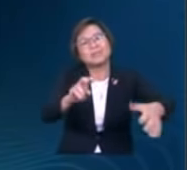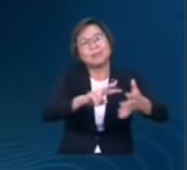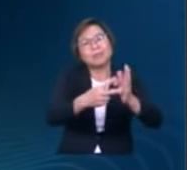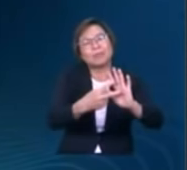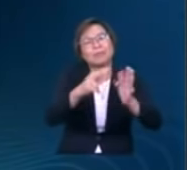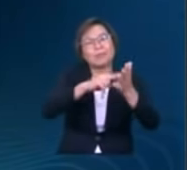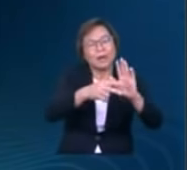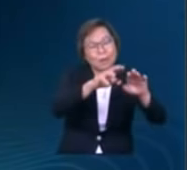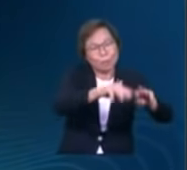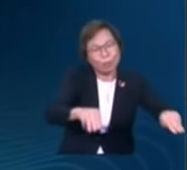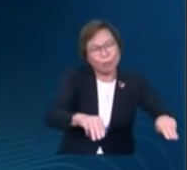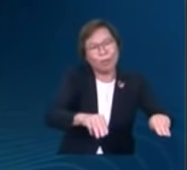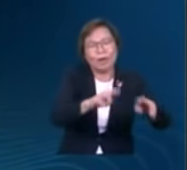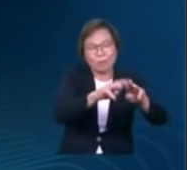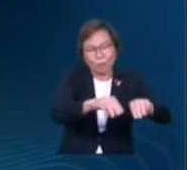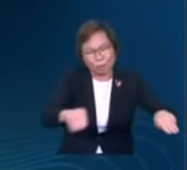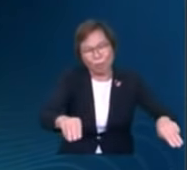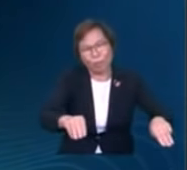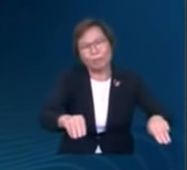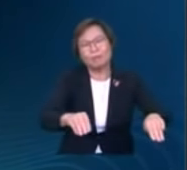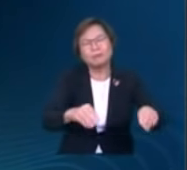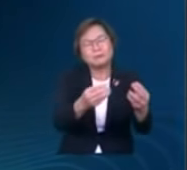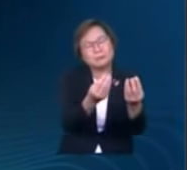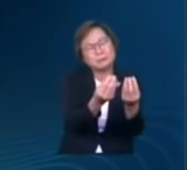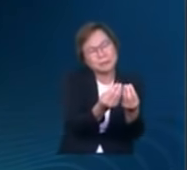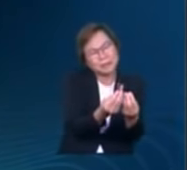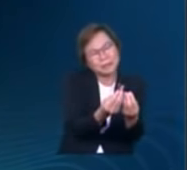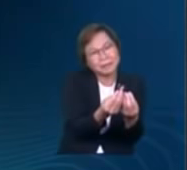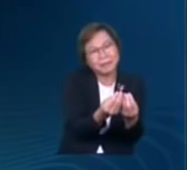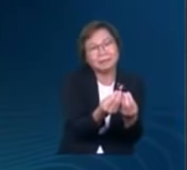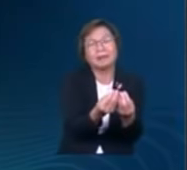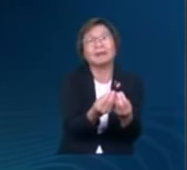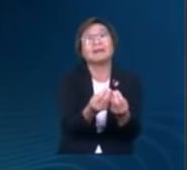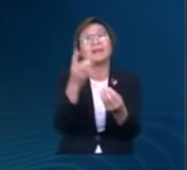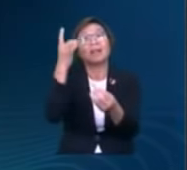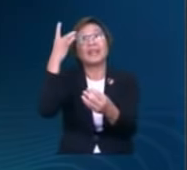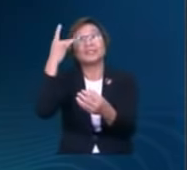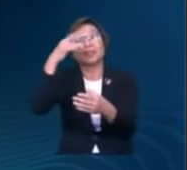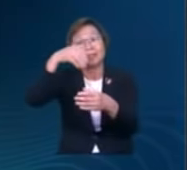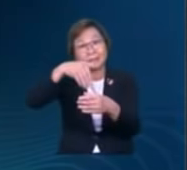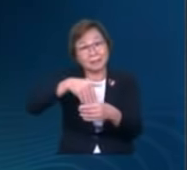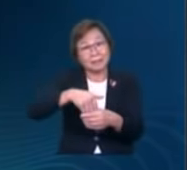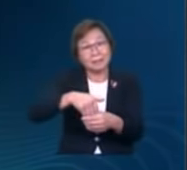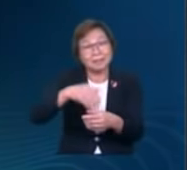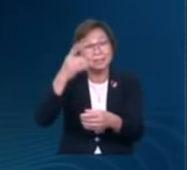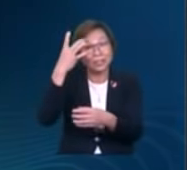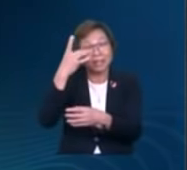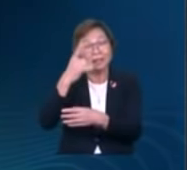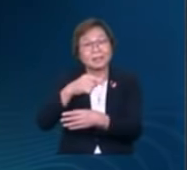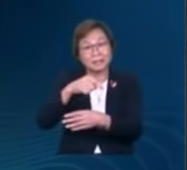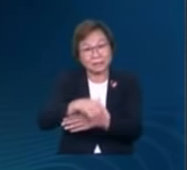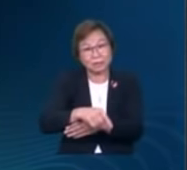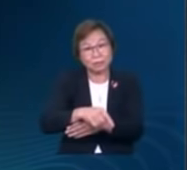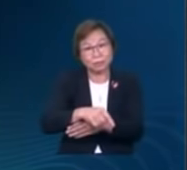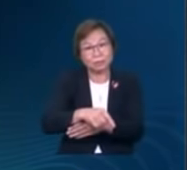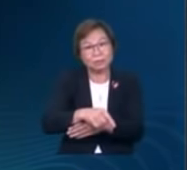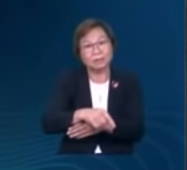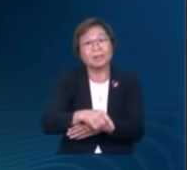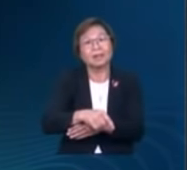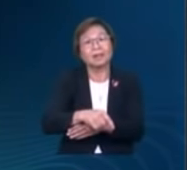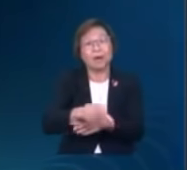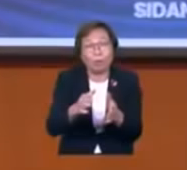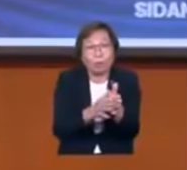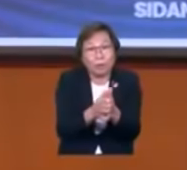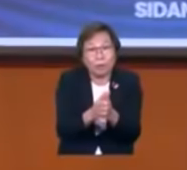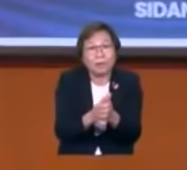kedudukan mereka akan lebih jauh daripada biasa dan Insyaallah dalam keadaan ini ianya merupakan satu usaha